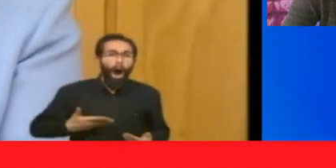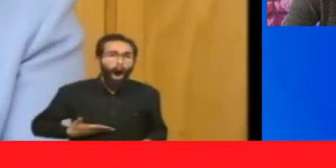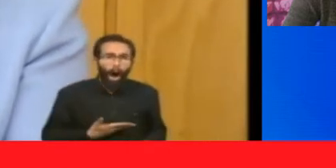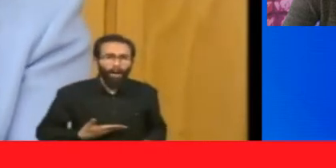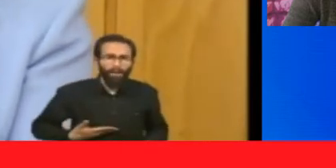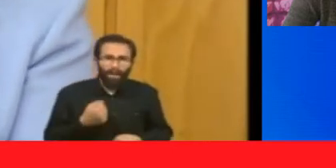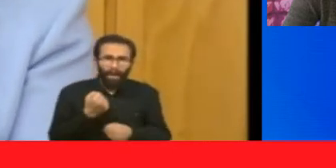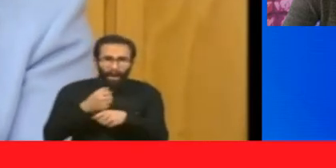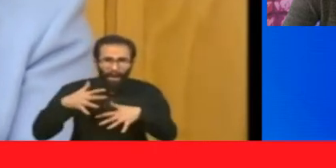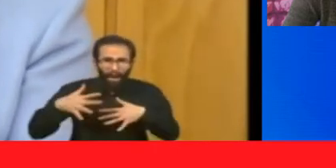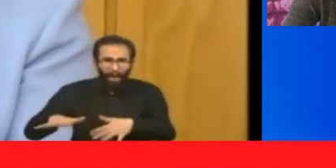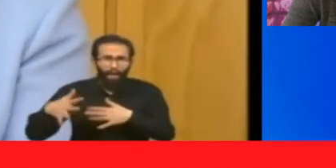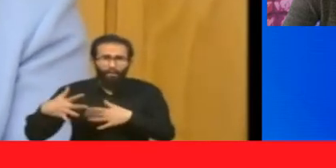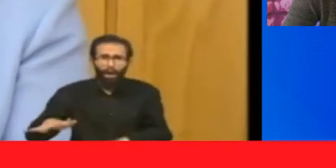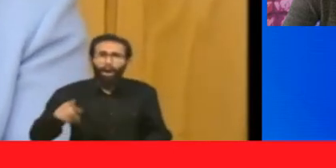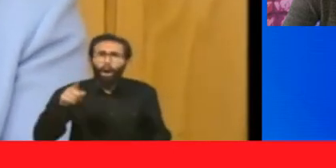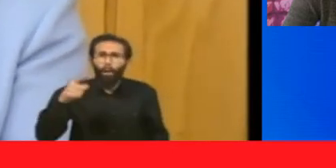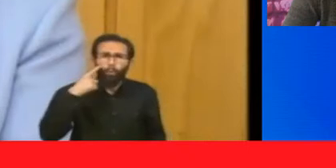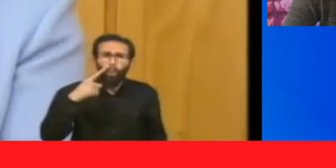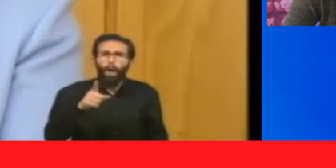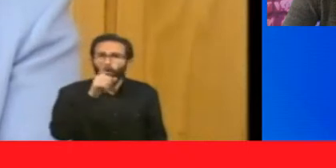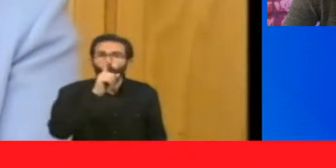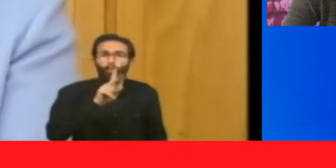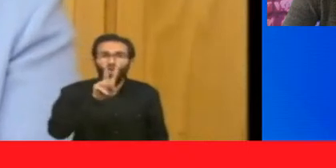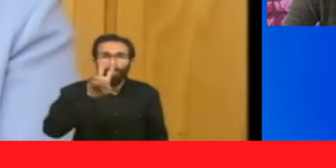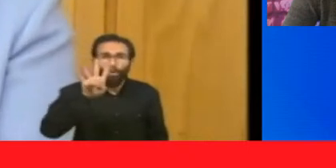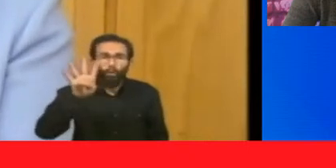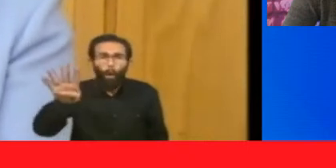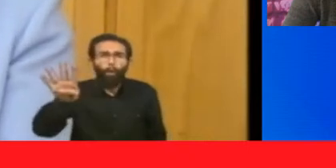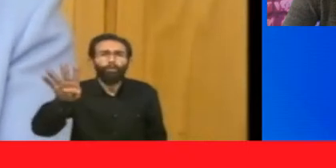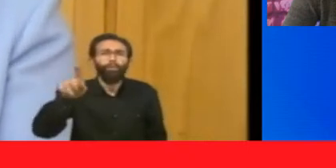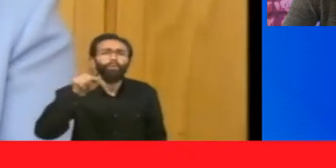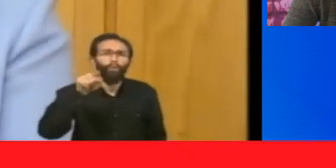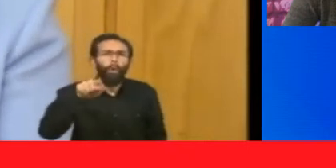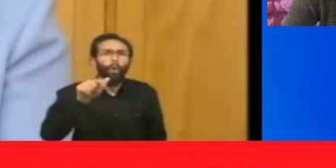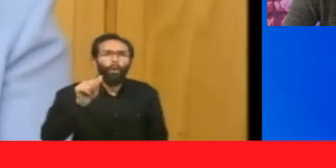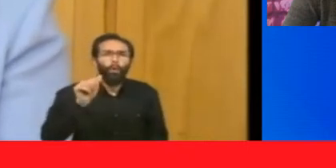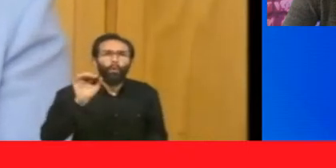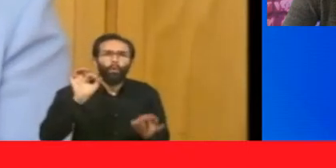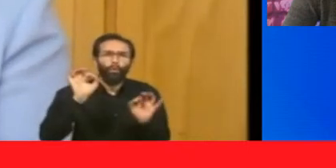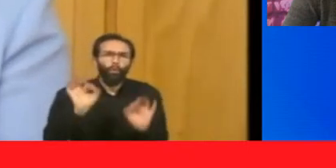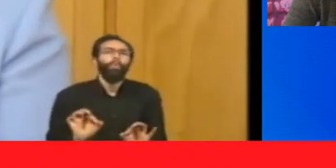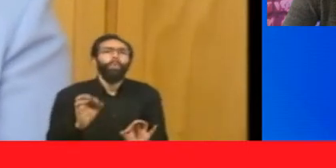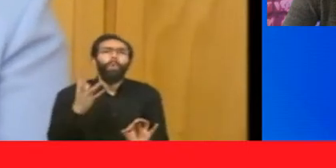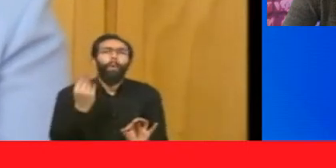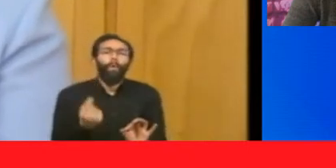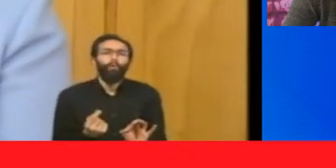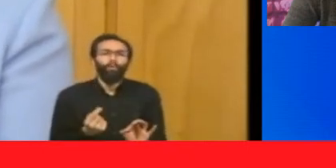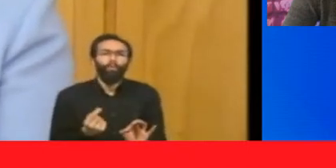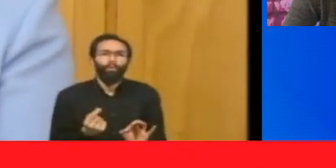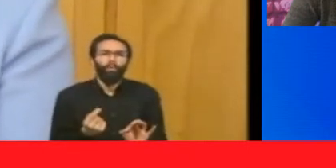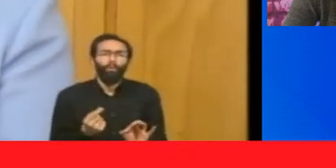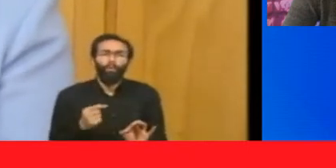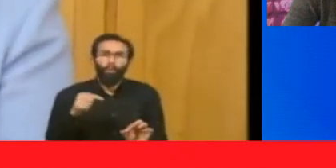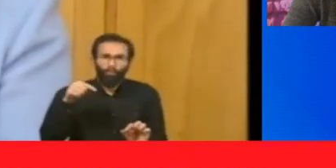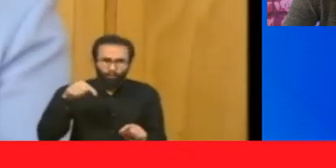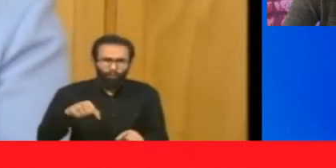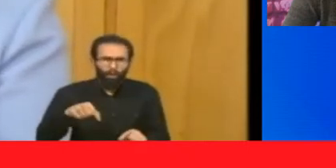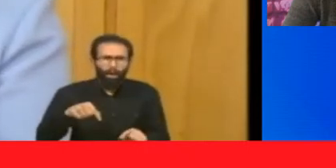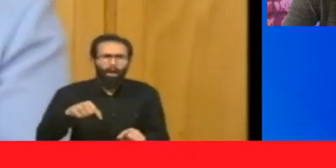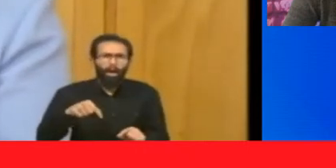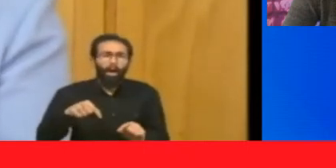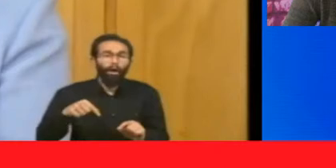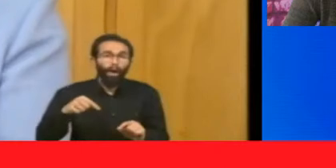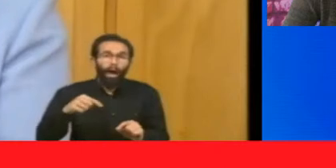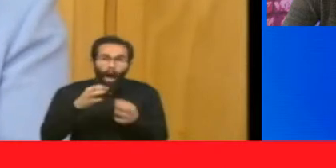bugün 124. günündedir. Bu arada çağrılarımı da yapmak isterim. Meclis İnsan